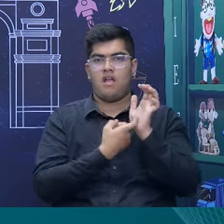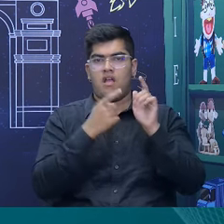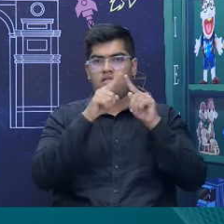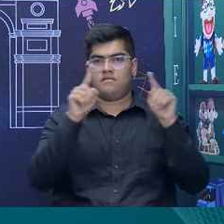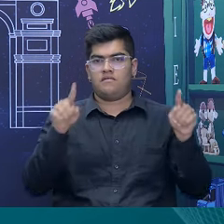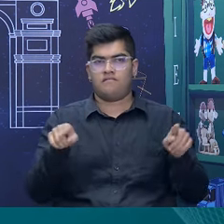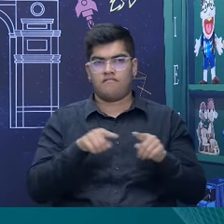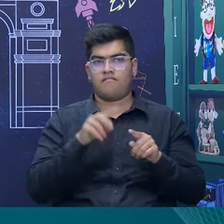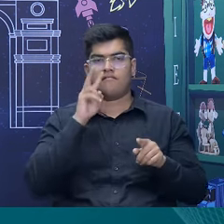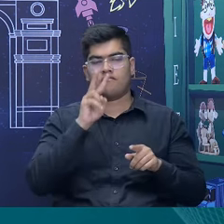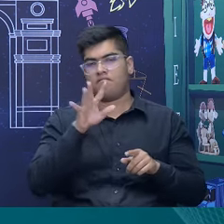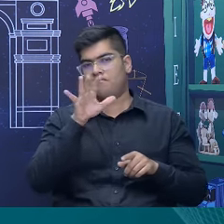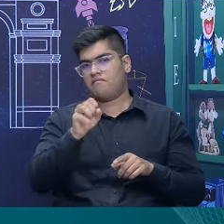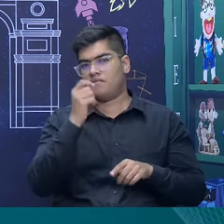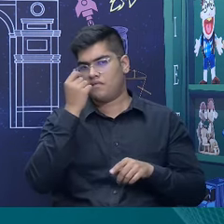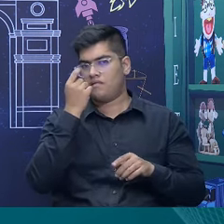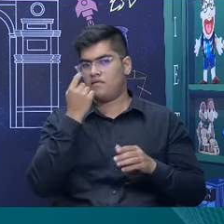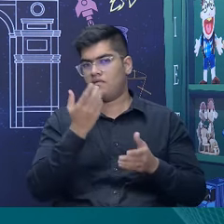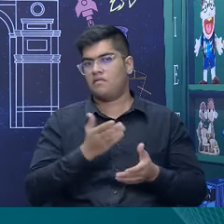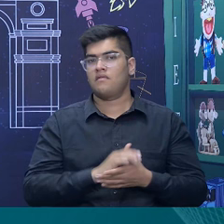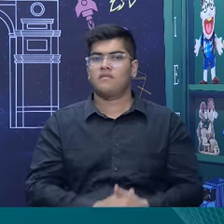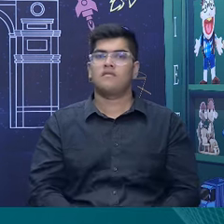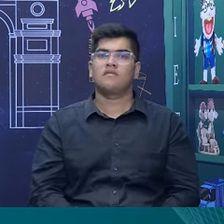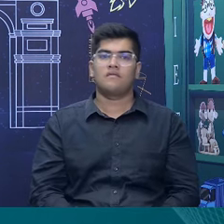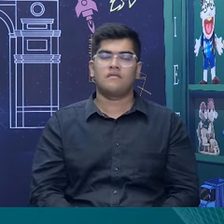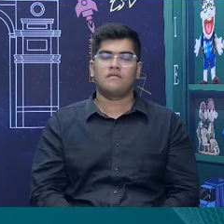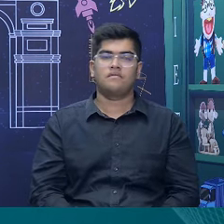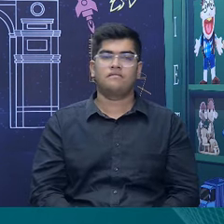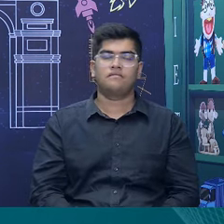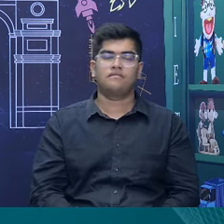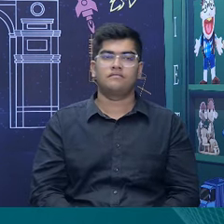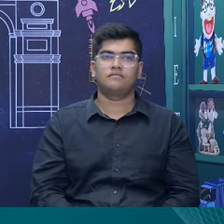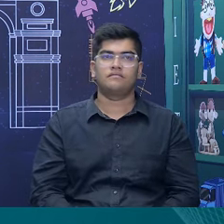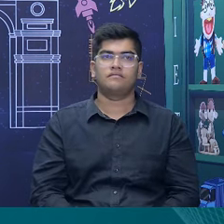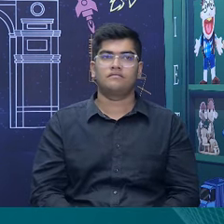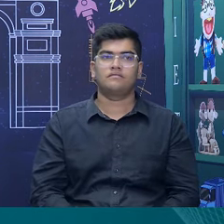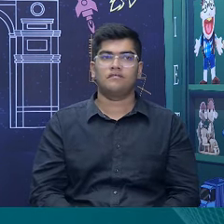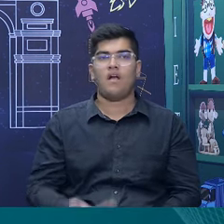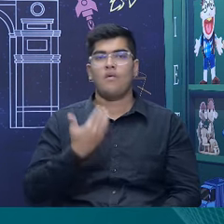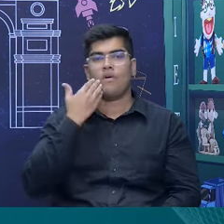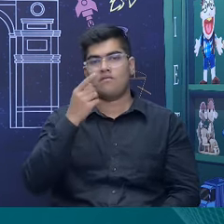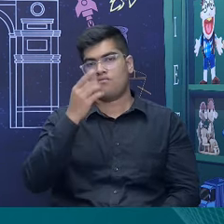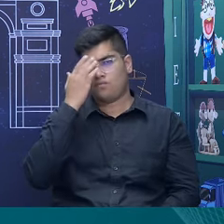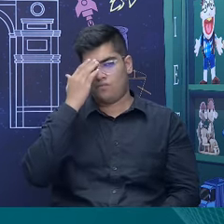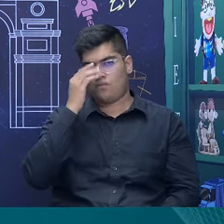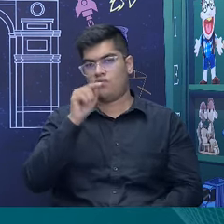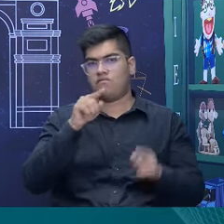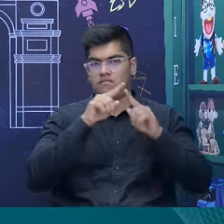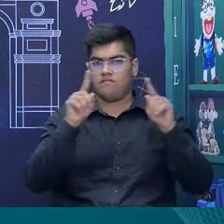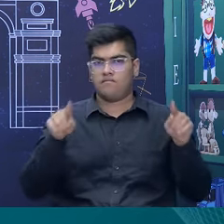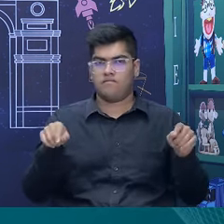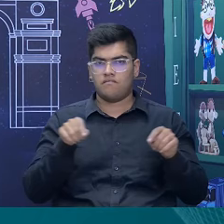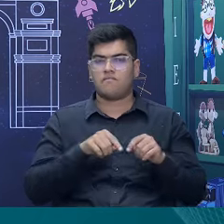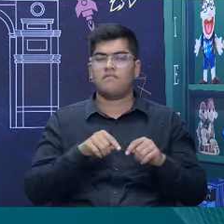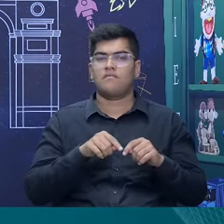नुमा आकृति बनेगी आप बना के देखिएगा ऐसे बनेगी है ना तो जब यह आकृति आ गई और हमने अभी क्या देखा